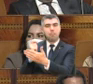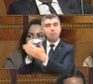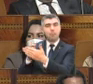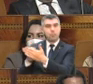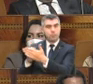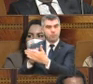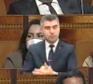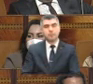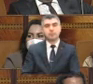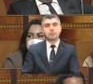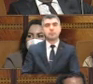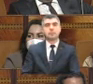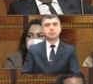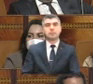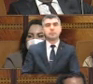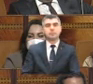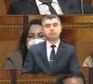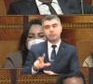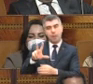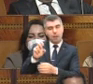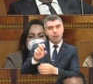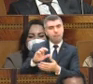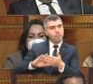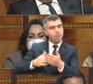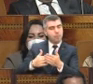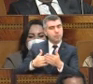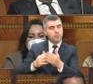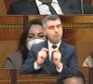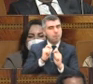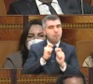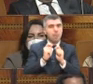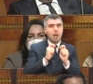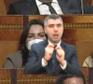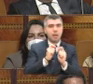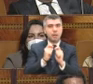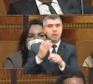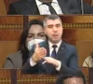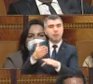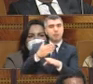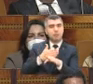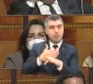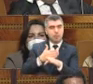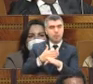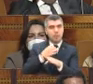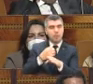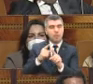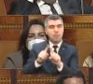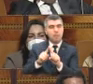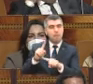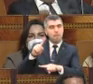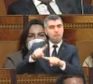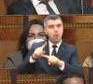هما انتم كتعرفوا كاملين ناقشنا هذا الموضوع هذا في الولايه السابقه، على منع شيكات